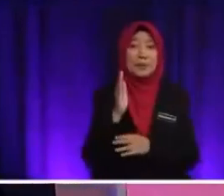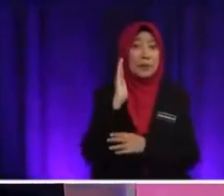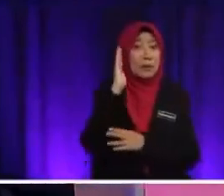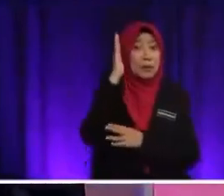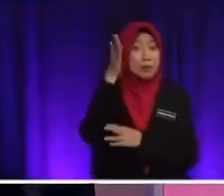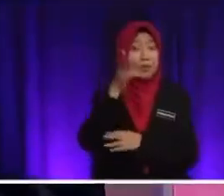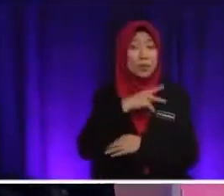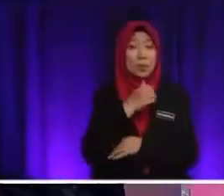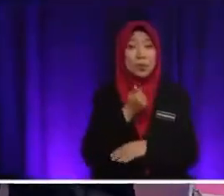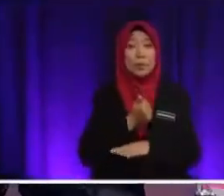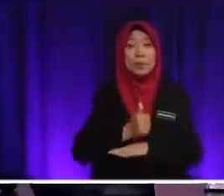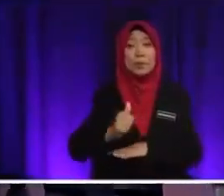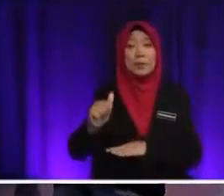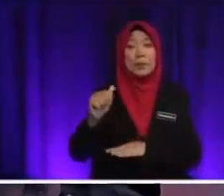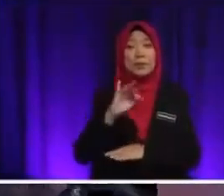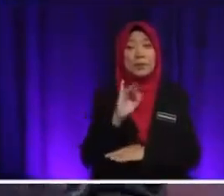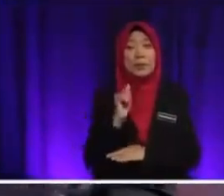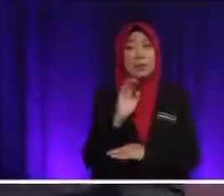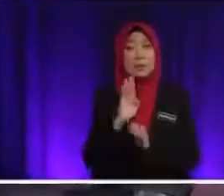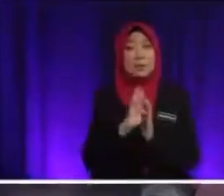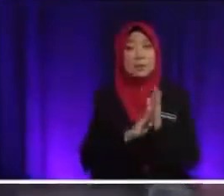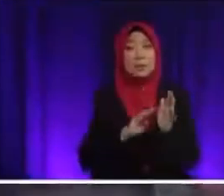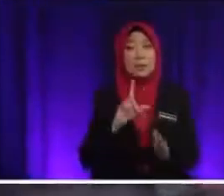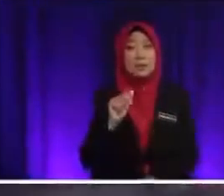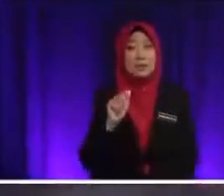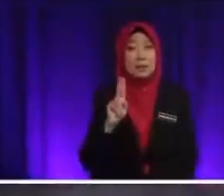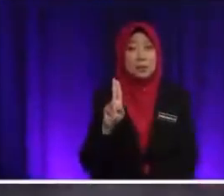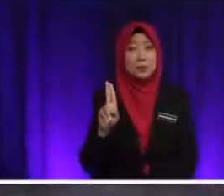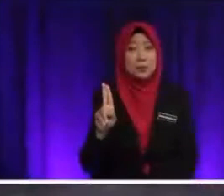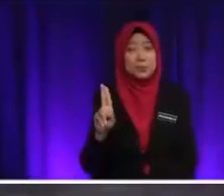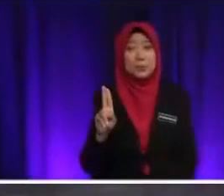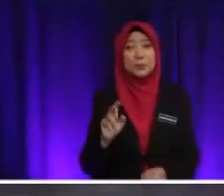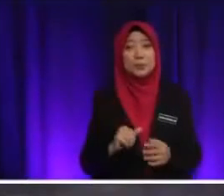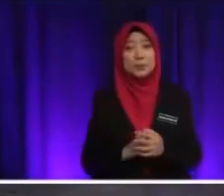takkan ku biar ya berlalu.